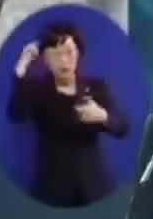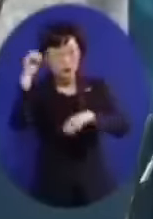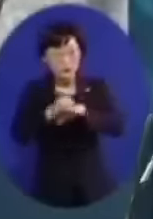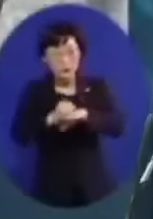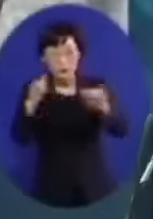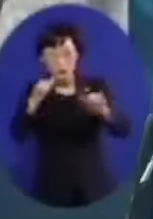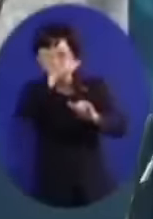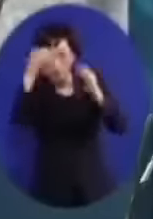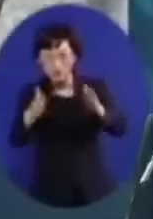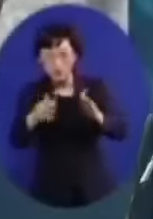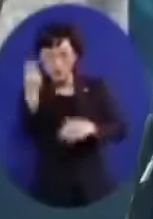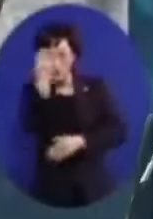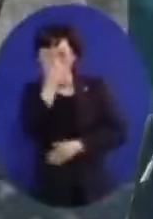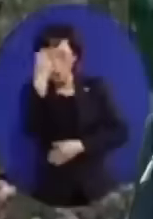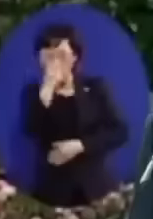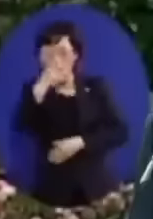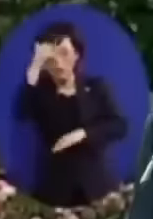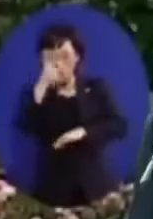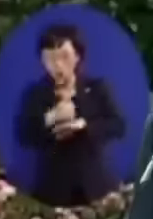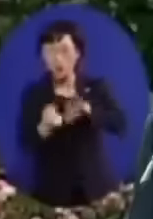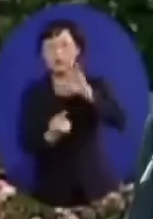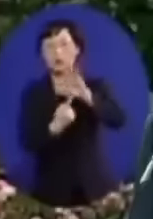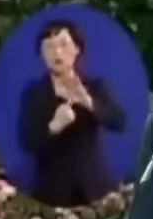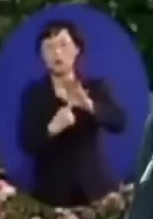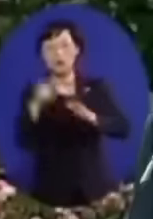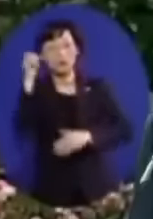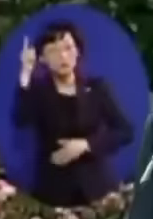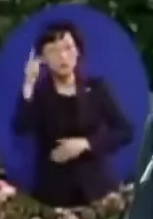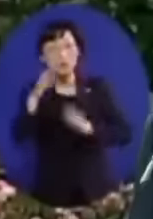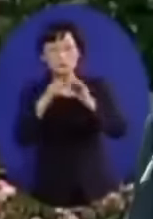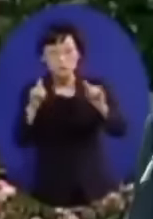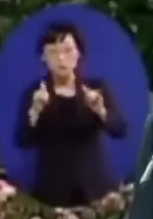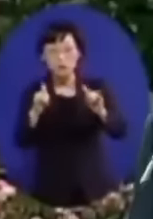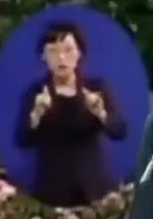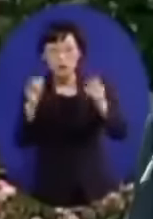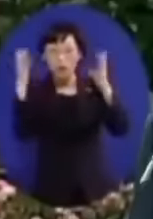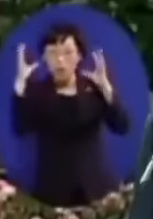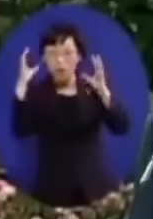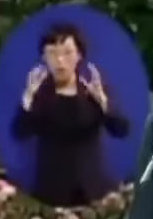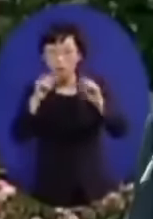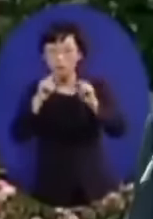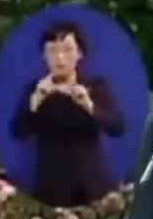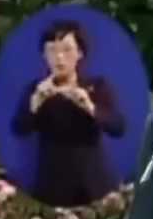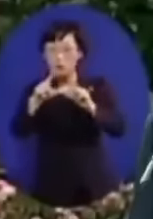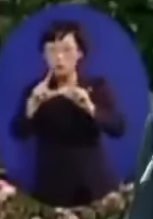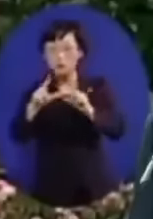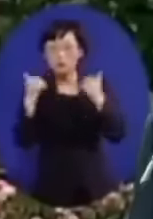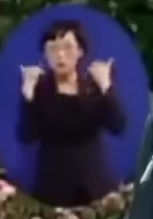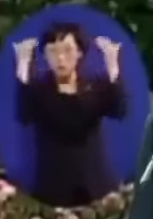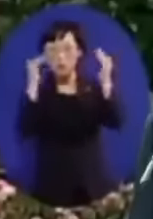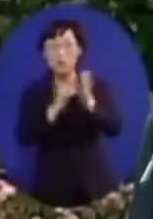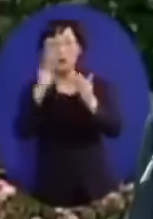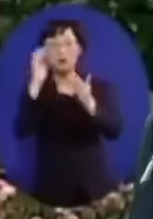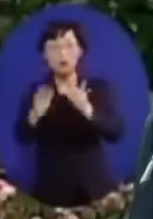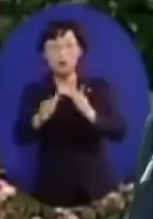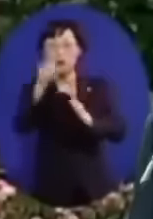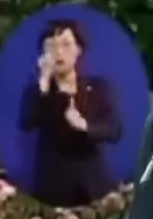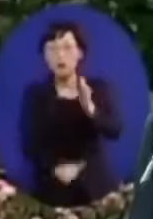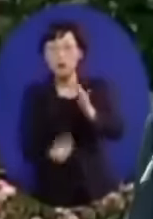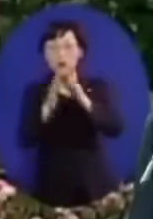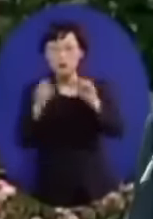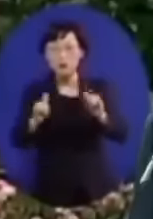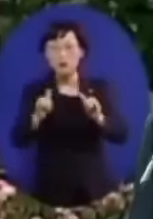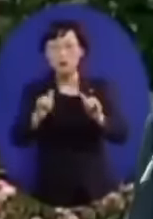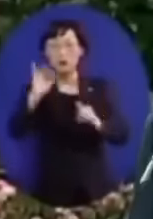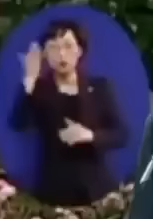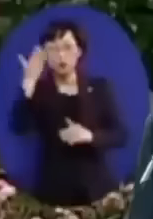조사한 적이 있습니다. 그런데 천재 아이들의 대부분이 성인이 되어 실패자의 인생을 살고